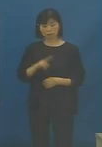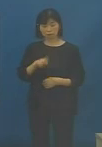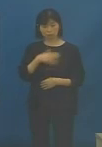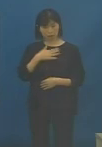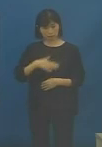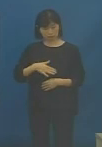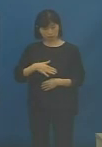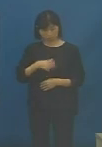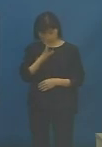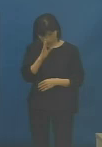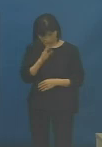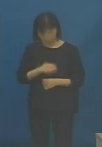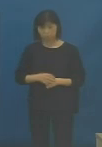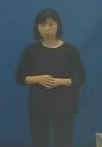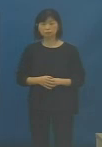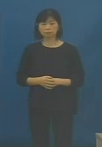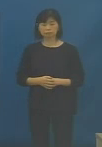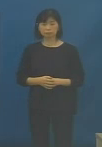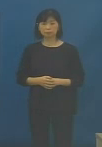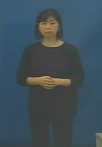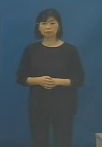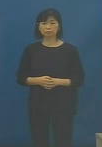解をいただきたいと思います。